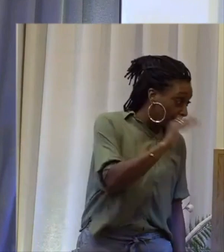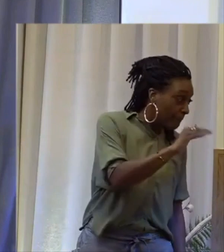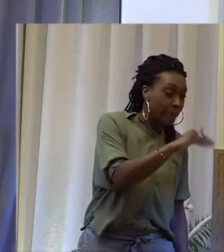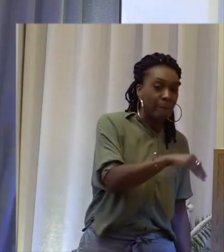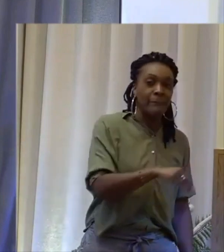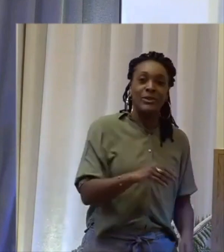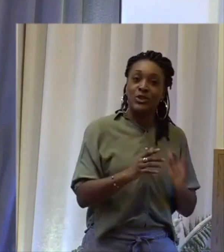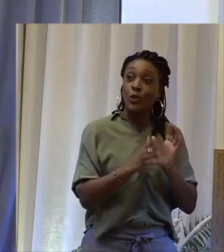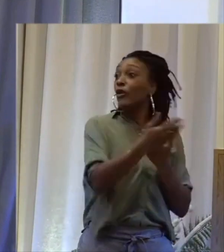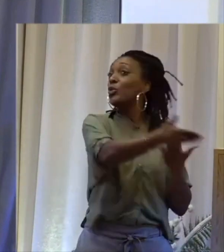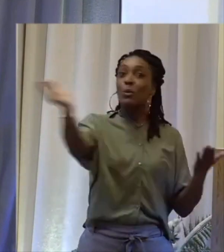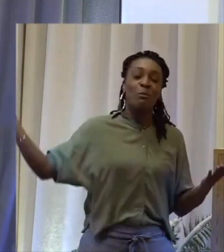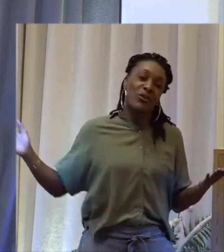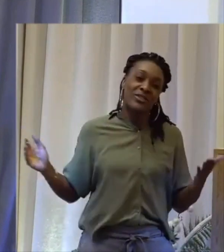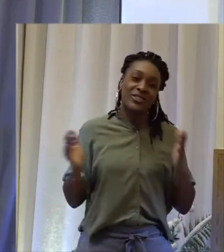et va lui dire